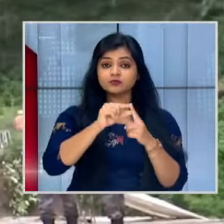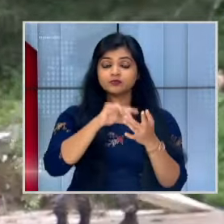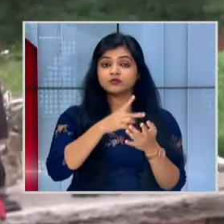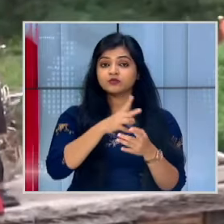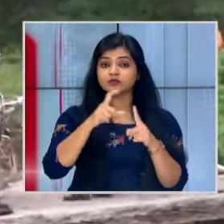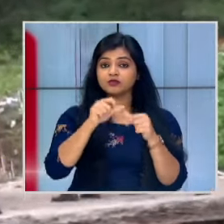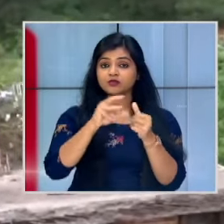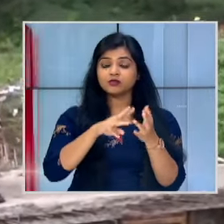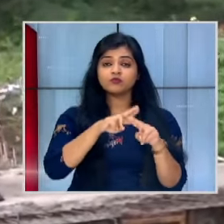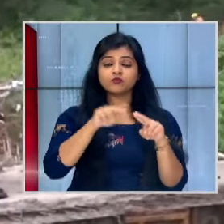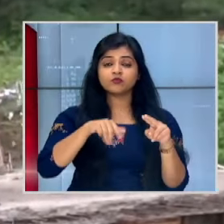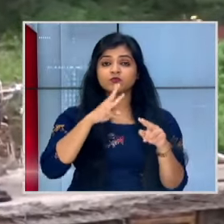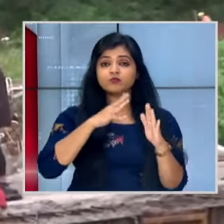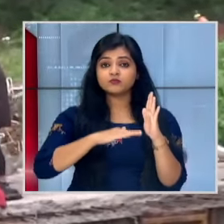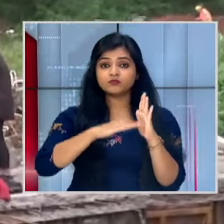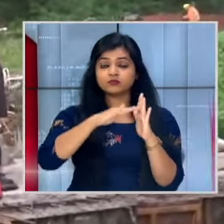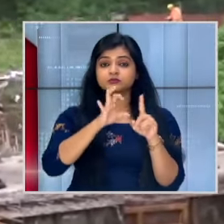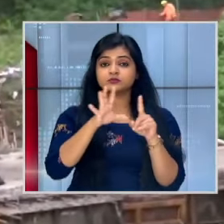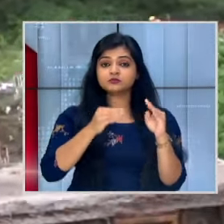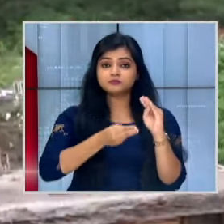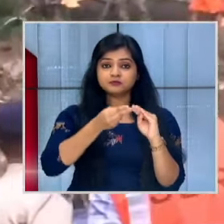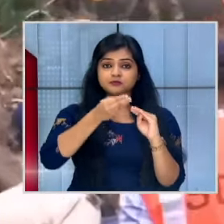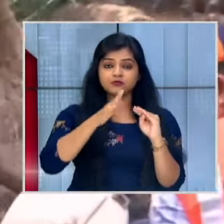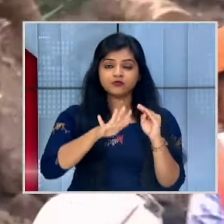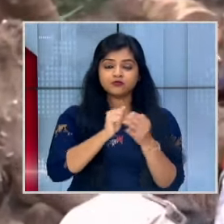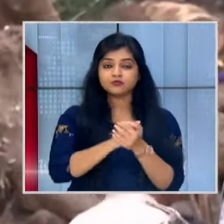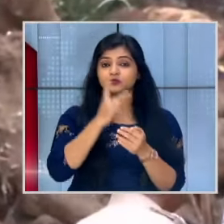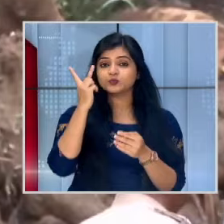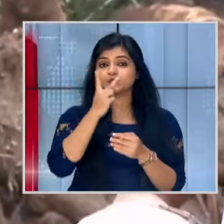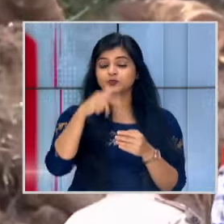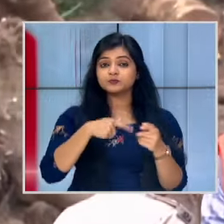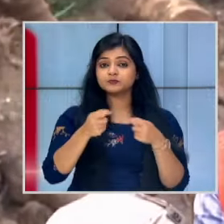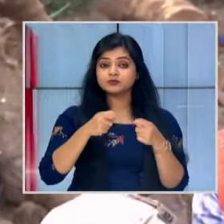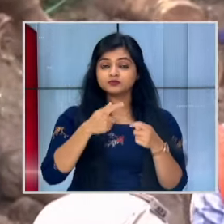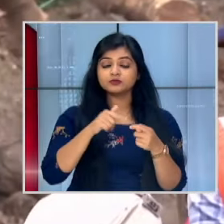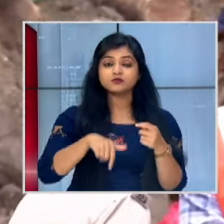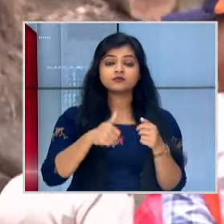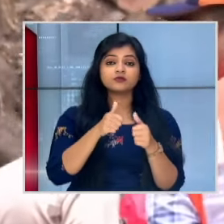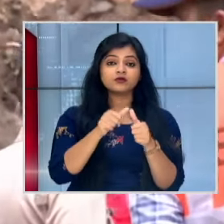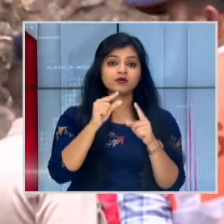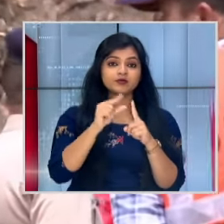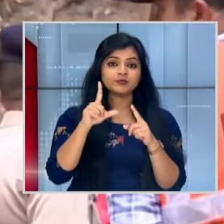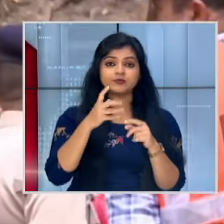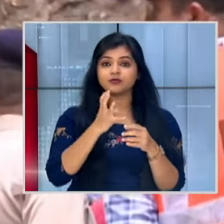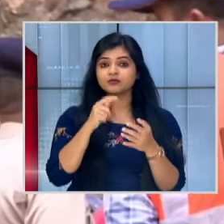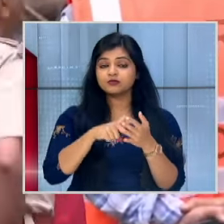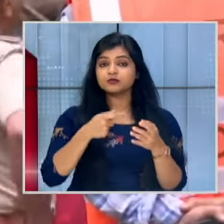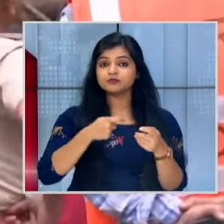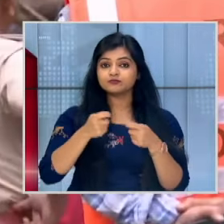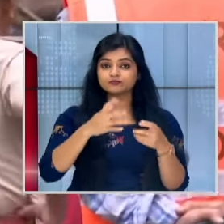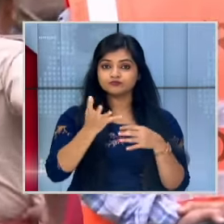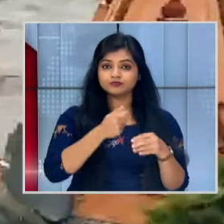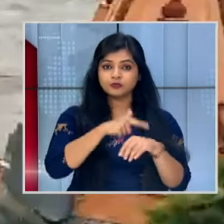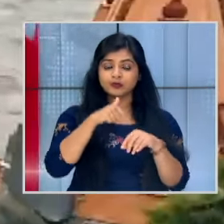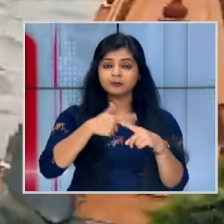അണക്കെട്ടുകളിലും ജലനിരപ്പ് അപകടനിലയ്ക്ക് തൊട്ടടുത്താണ്. സംസ്ഥാനത്തെ വിനോദസഞ്ചാര വ്യവസായത്തെയും ആപ്പിൾ വിളവെടുപ്പിനെയും പ്രളയം ഗുരുതരമായി